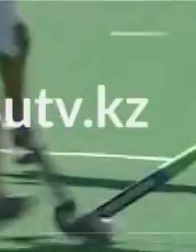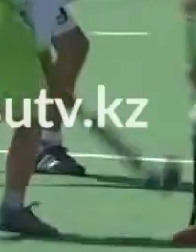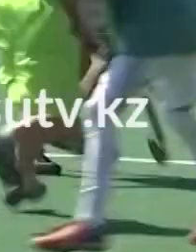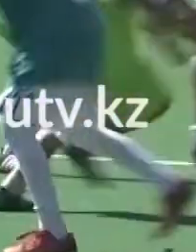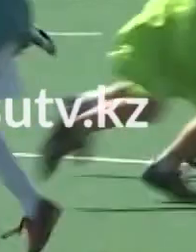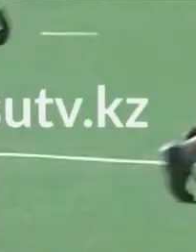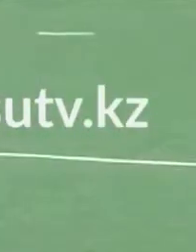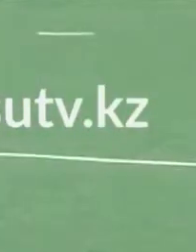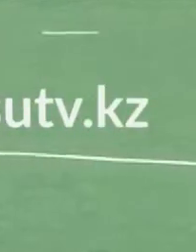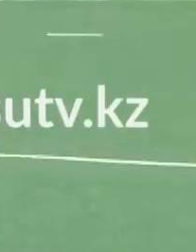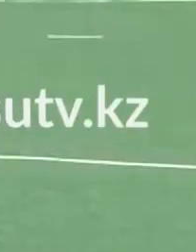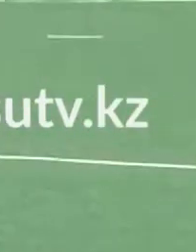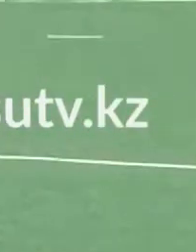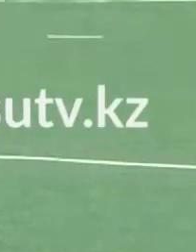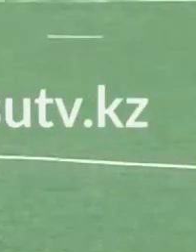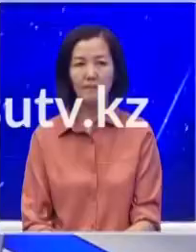телеканал ЖТСУ.